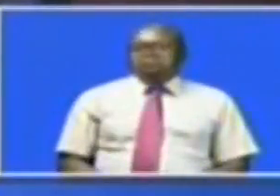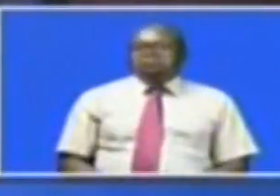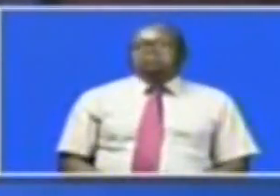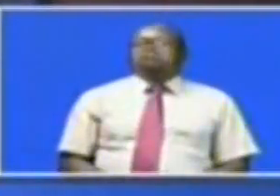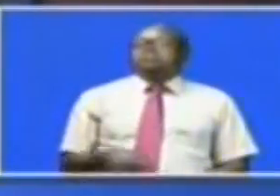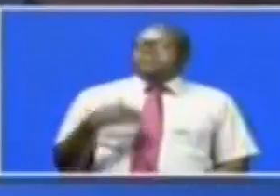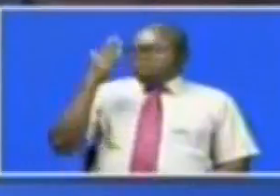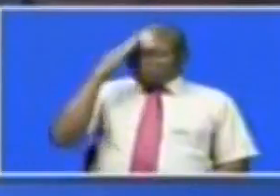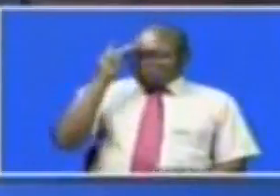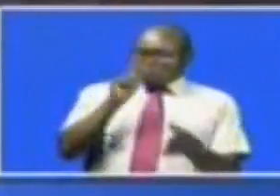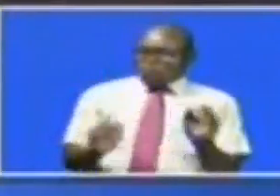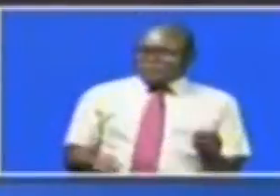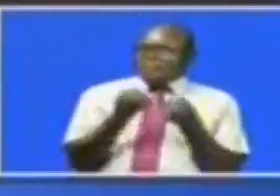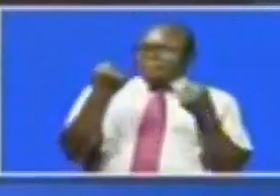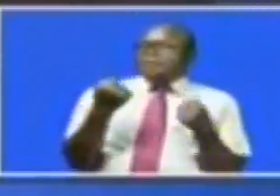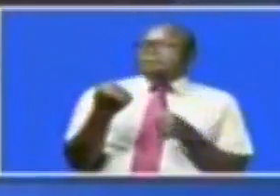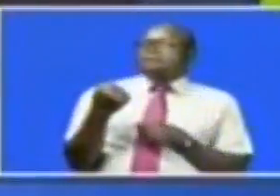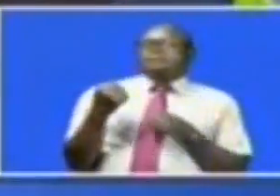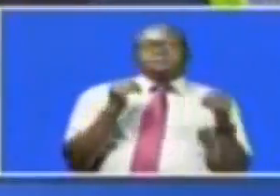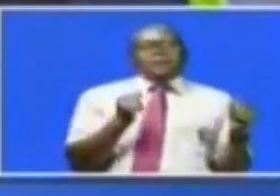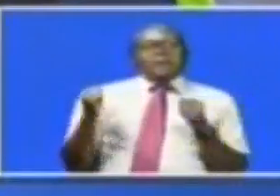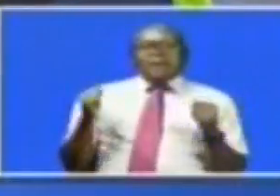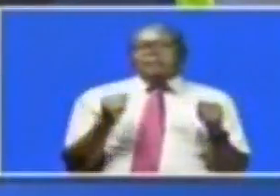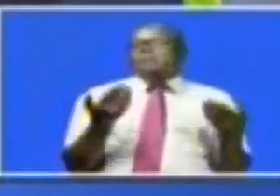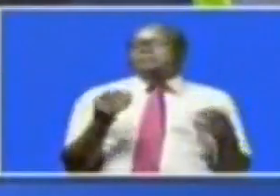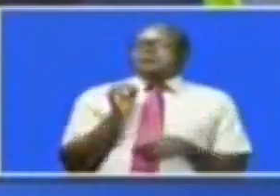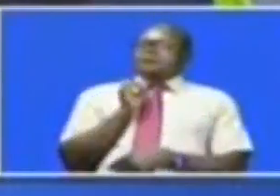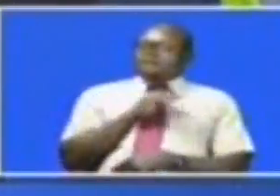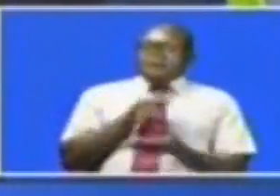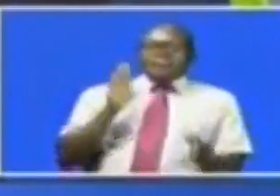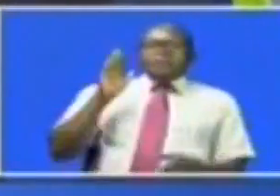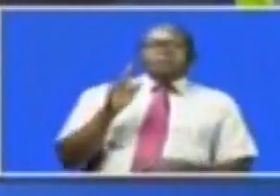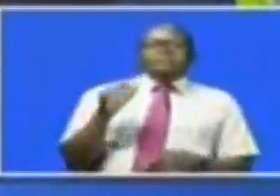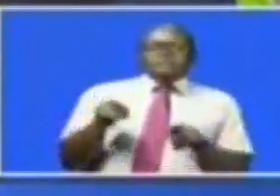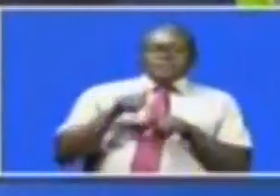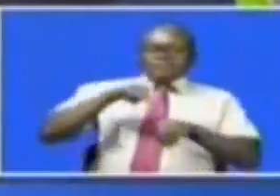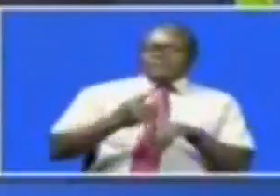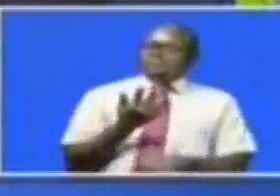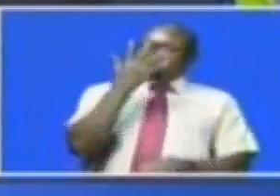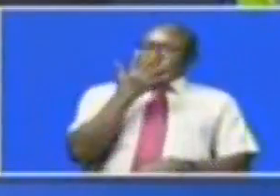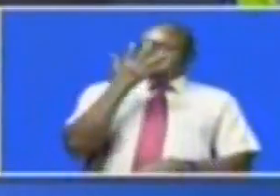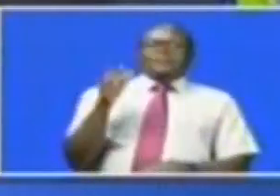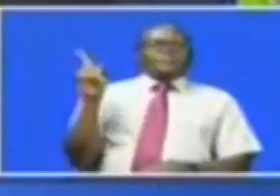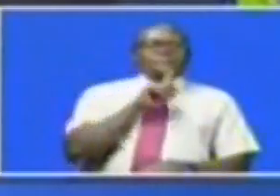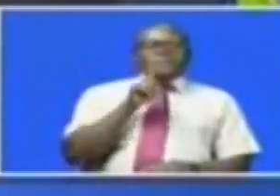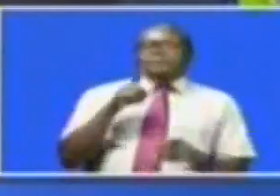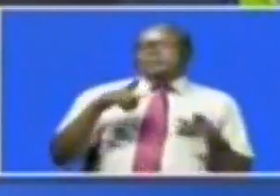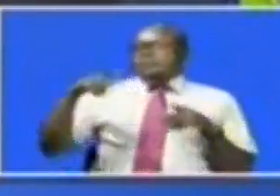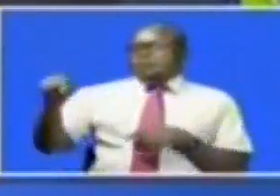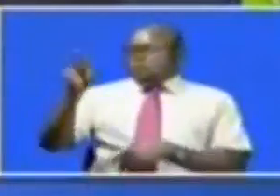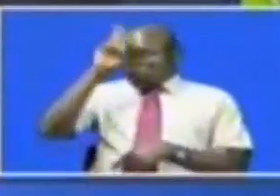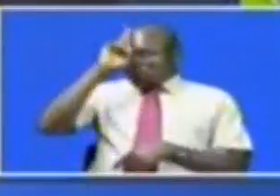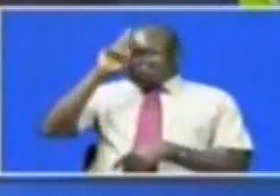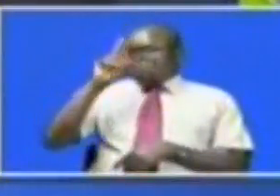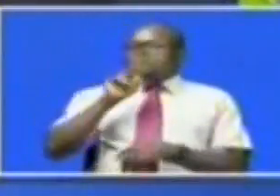alikuwa amejua kitendo ambacho alikuwa amefanya na labda alikuwa amelemewa, sasa na uoga ilikuwa imemungia na labda harufu ambayo ilikuwa inatoka pale, akaenda kwa police station kuripoti